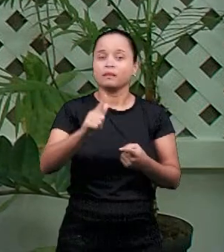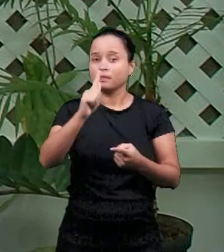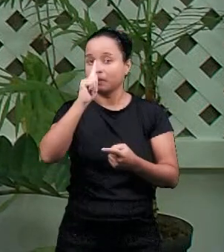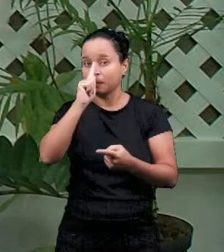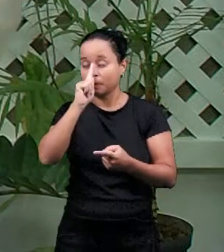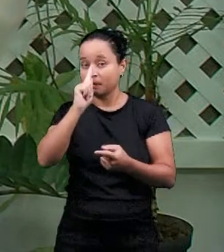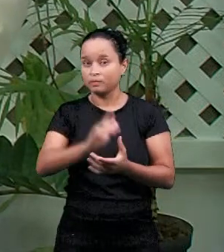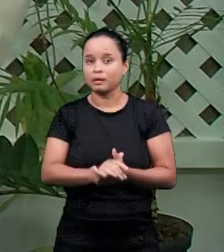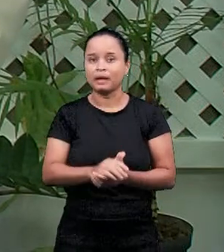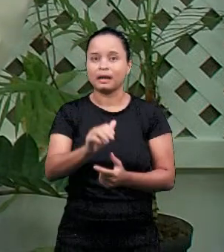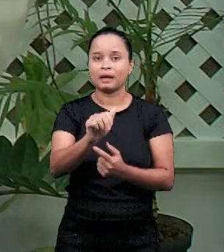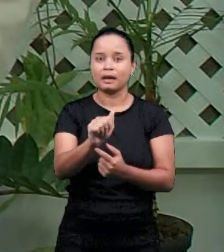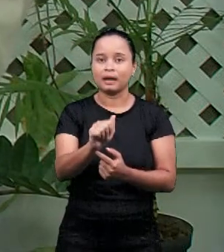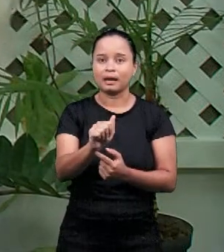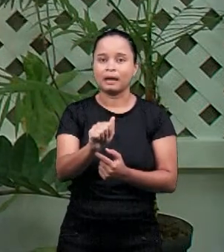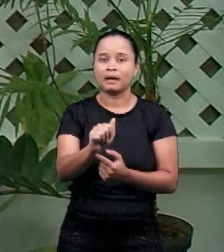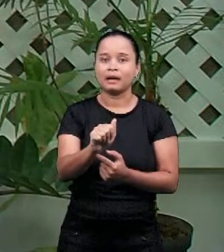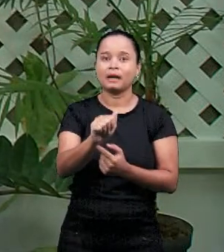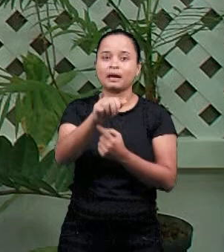ou anathème,